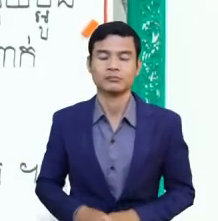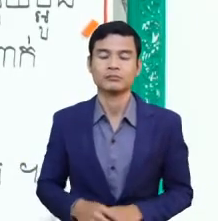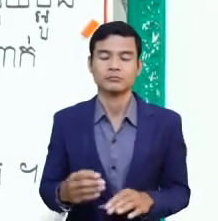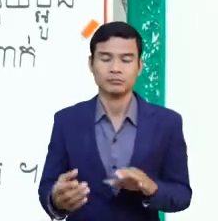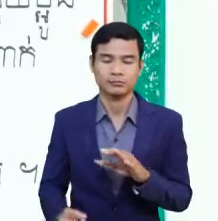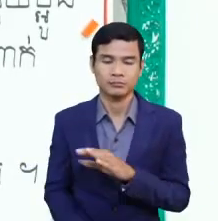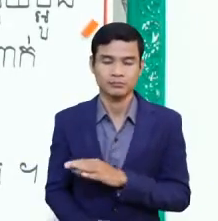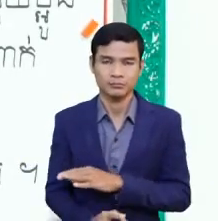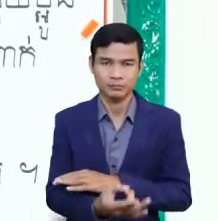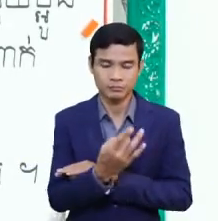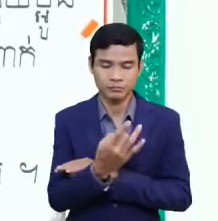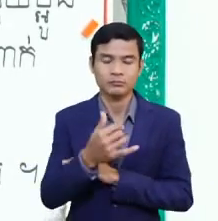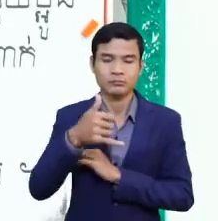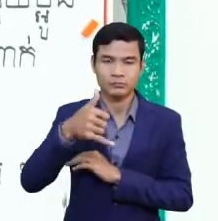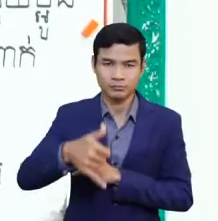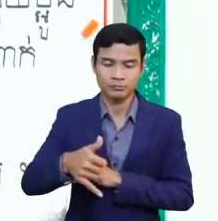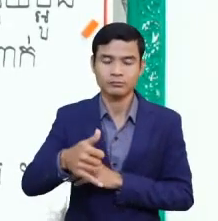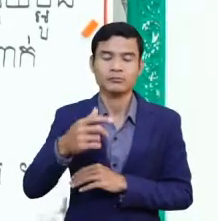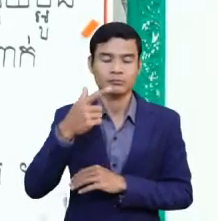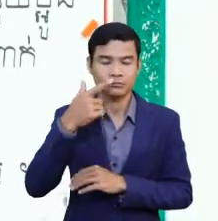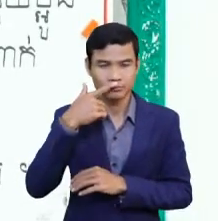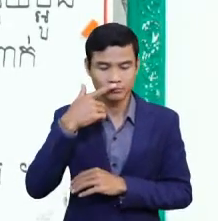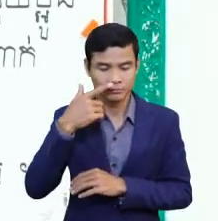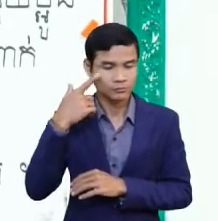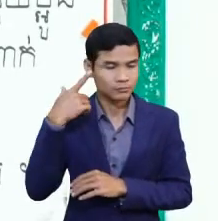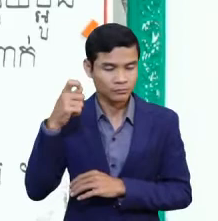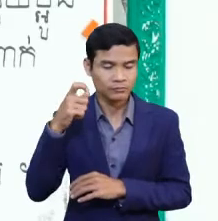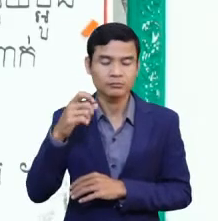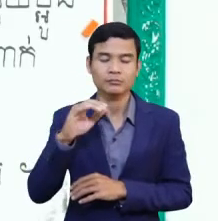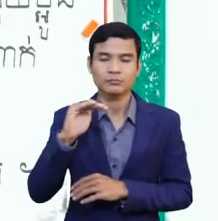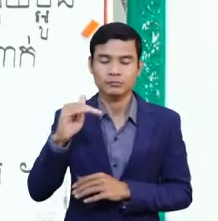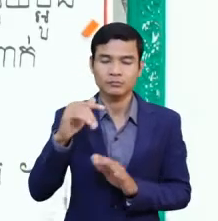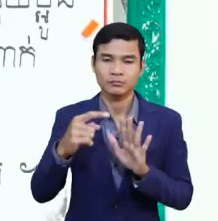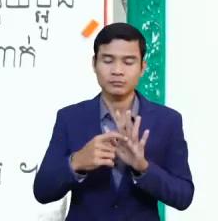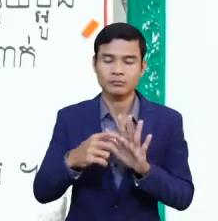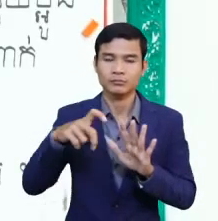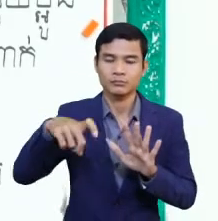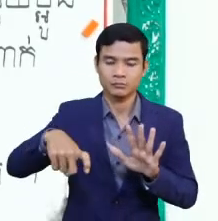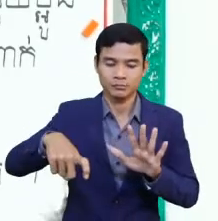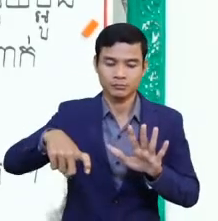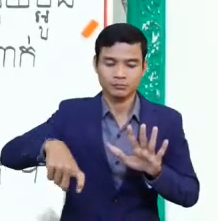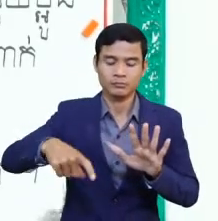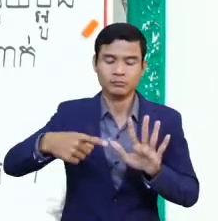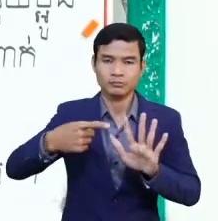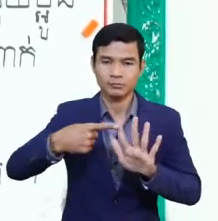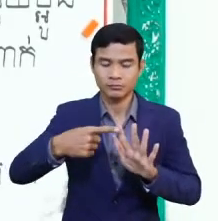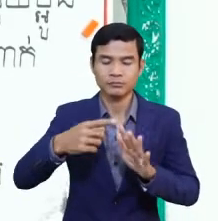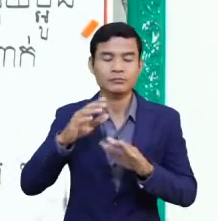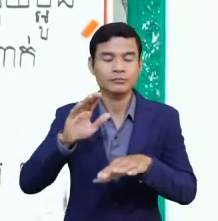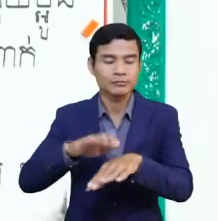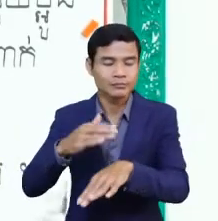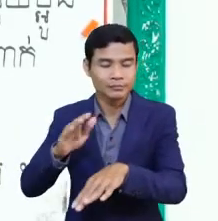bực ní mặt đai sổ phí đa con pi pro lâm